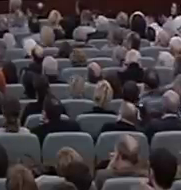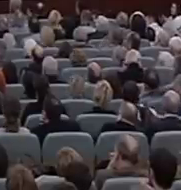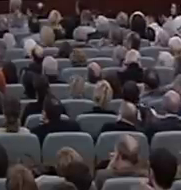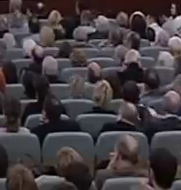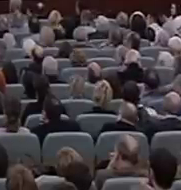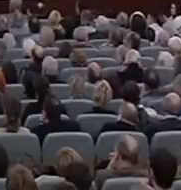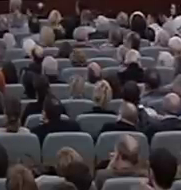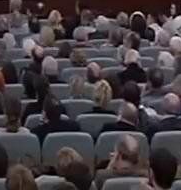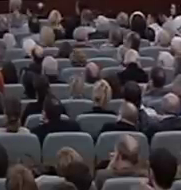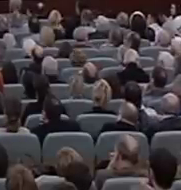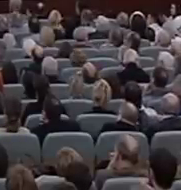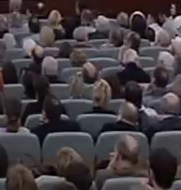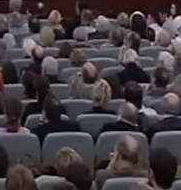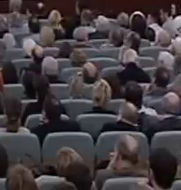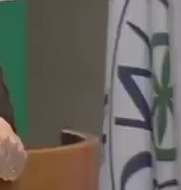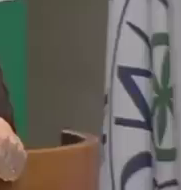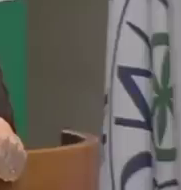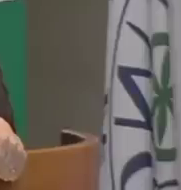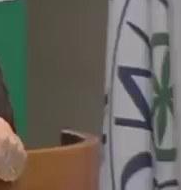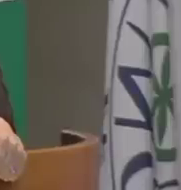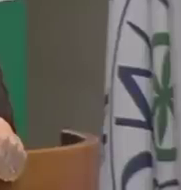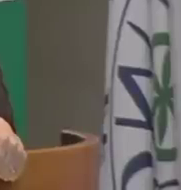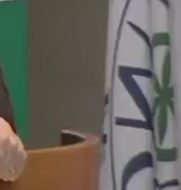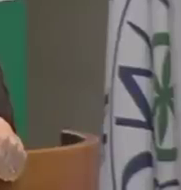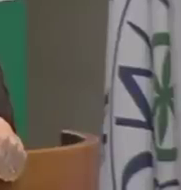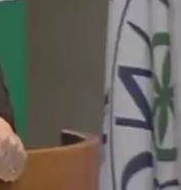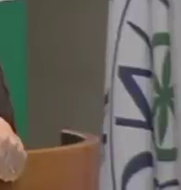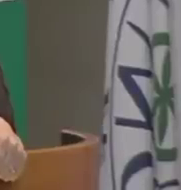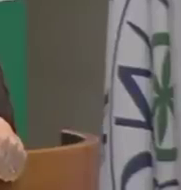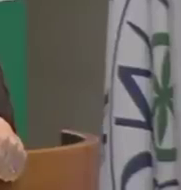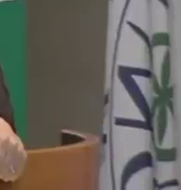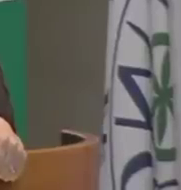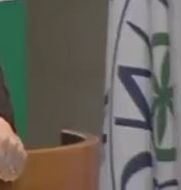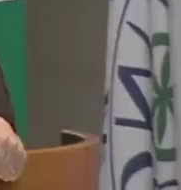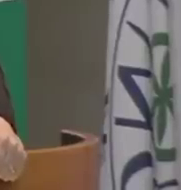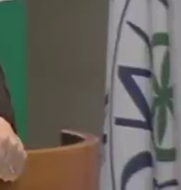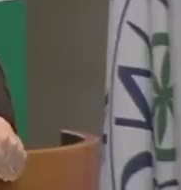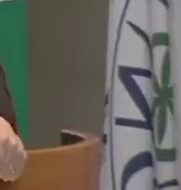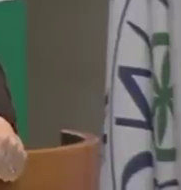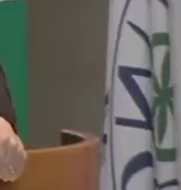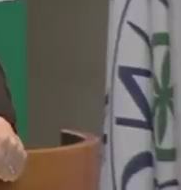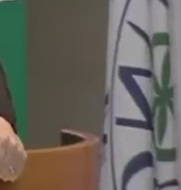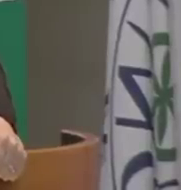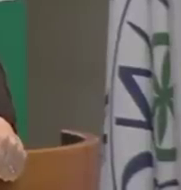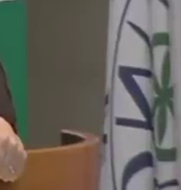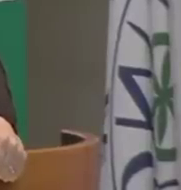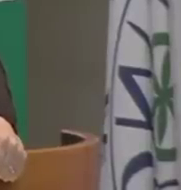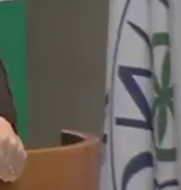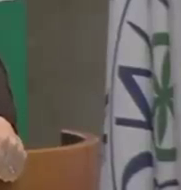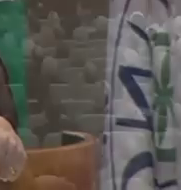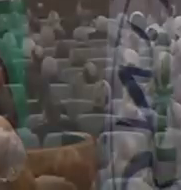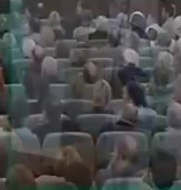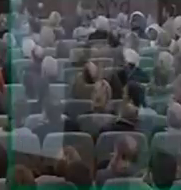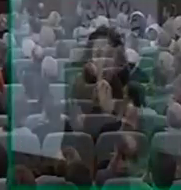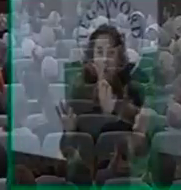in in tutti i giornali non c'era una riga l'unico